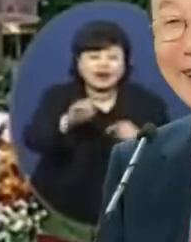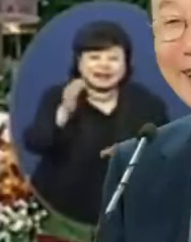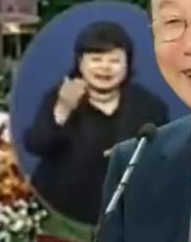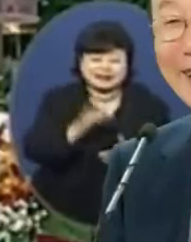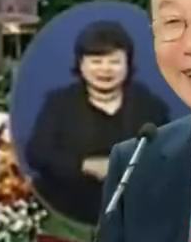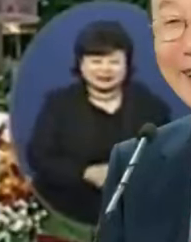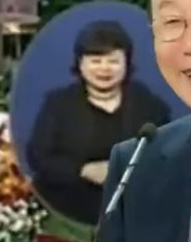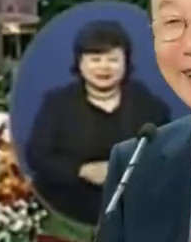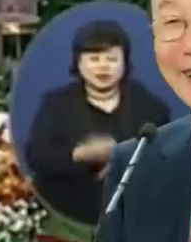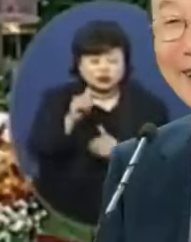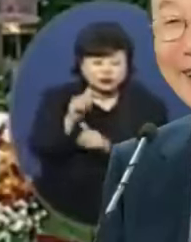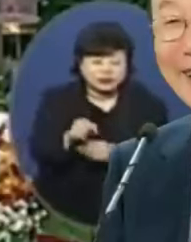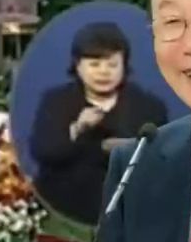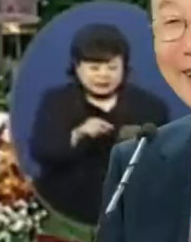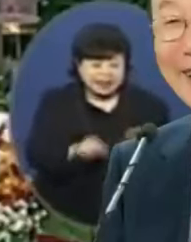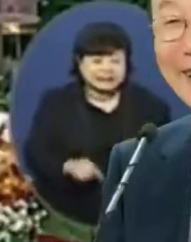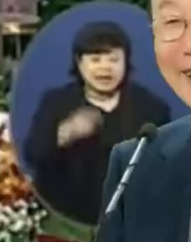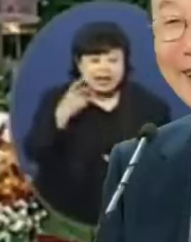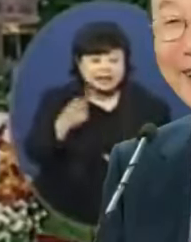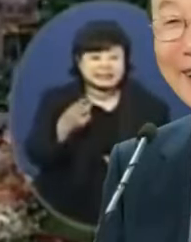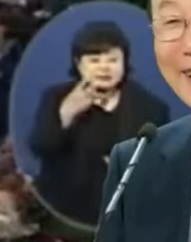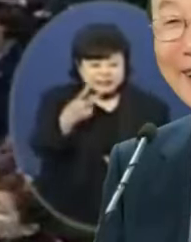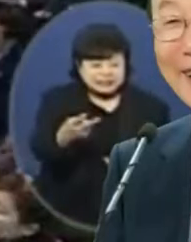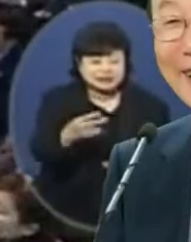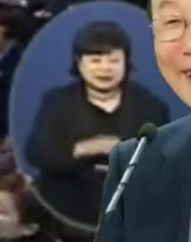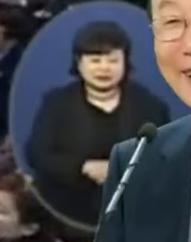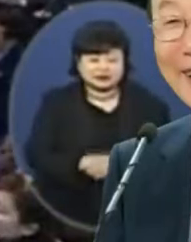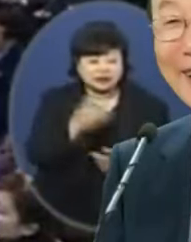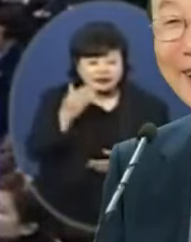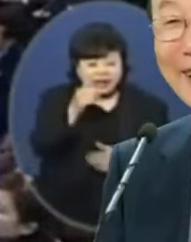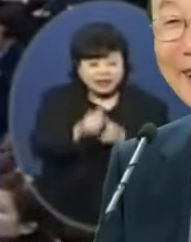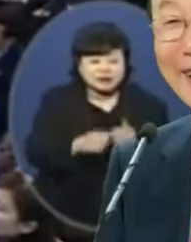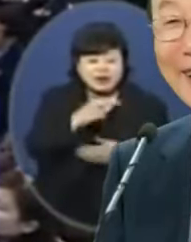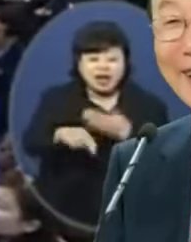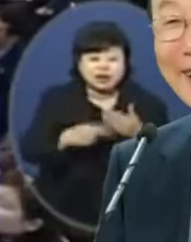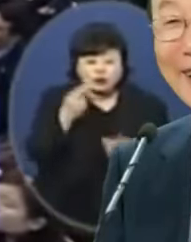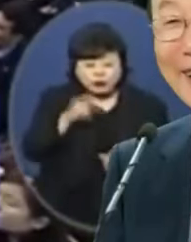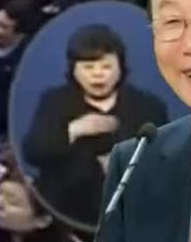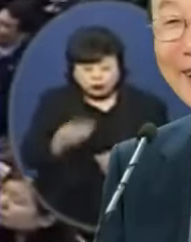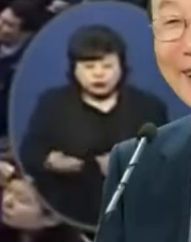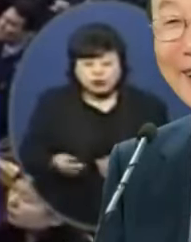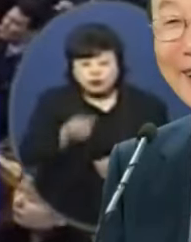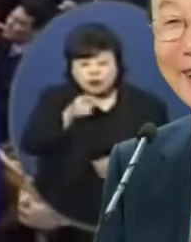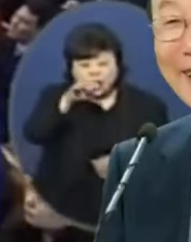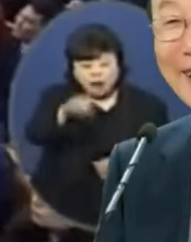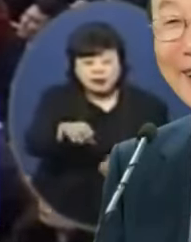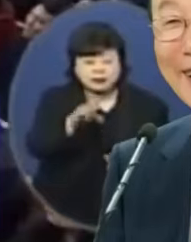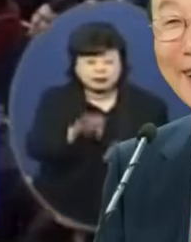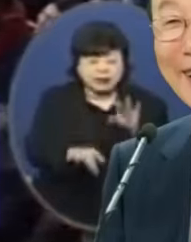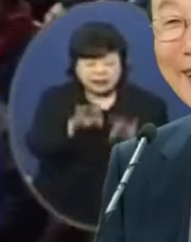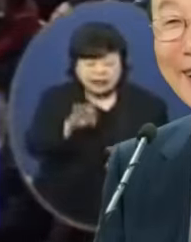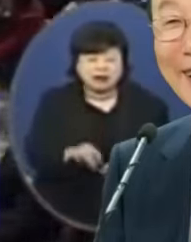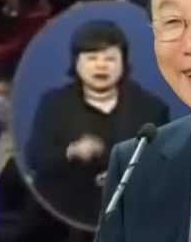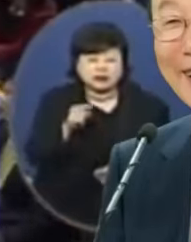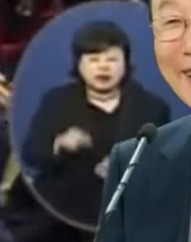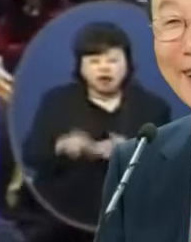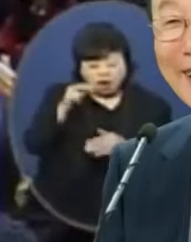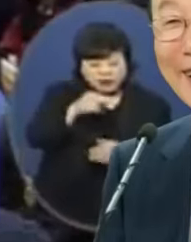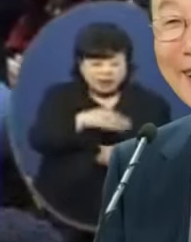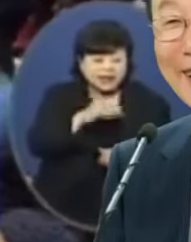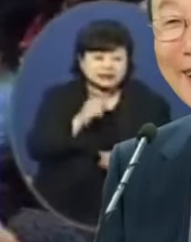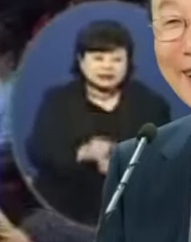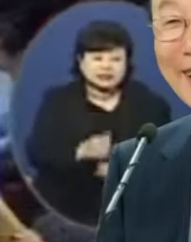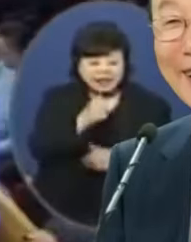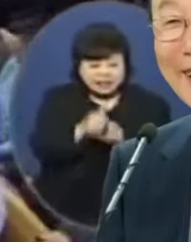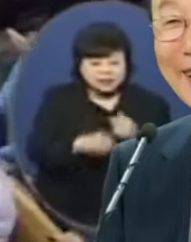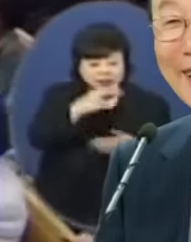것입니다. 여호수아기 4장 23절 24절에 너희의 하나님 야훼께서 요단 물을 너희 앞에서 마르게 하사 너희를 건너게 하신 것이